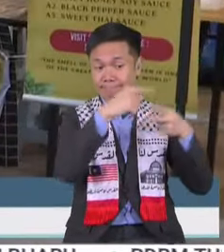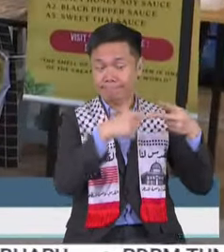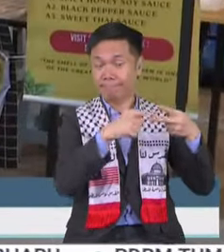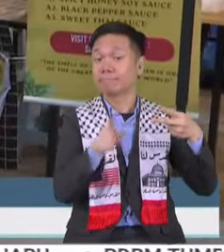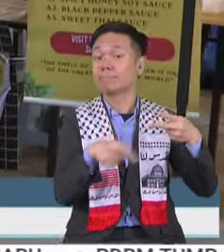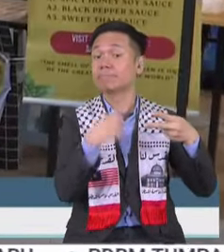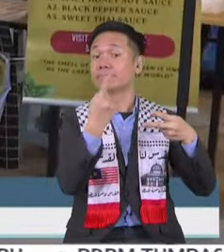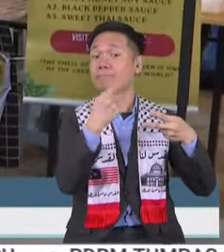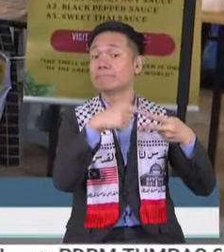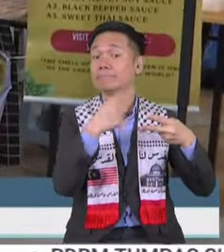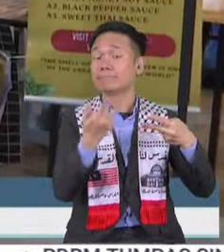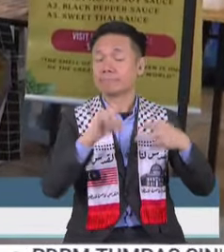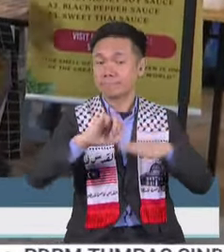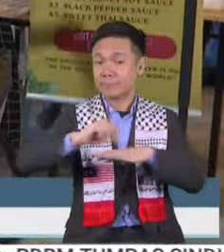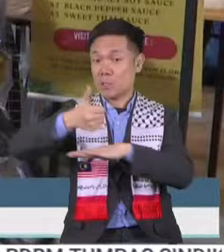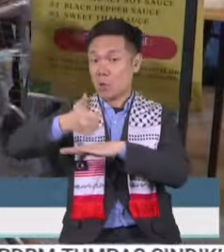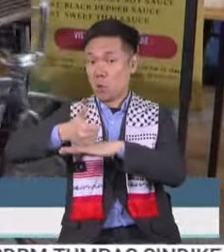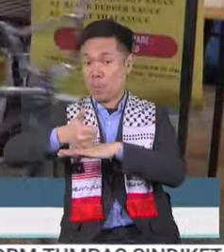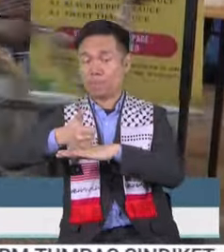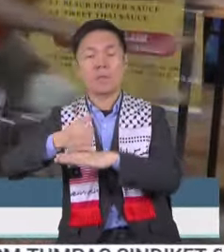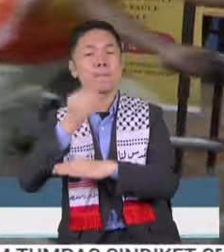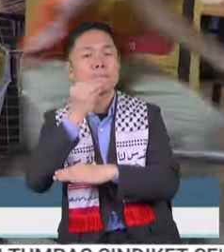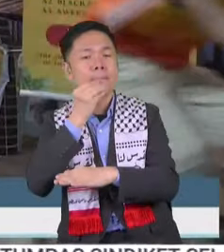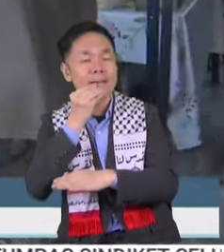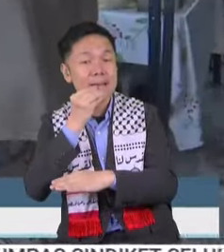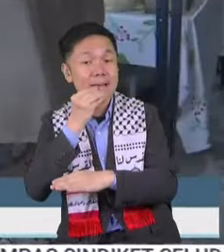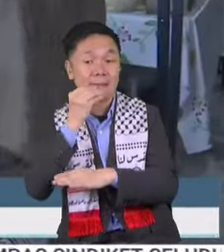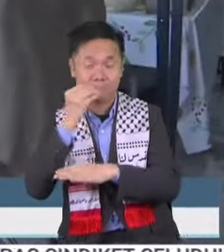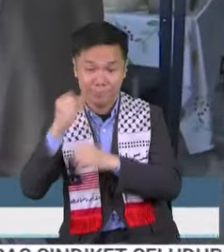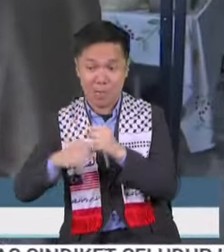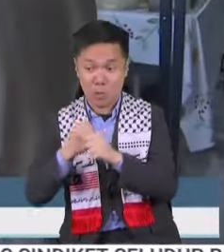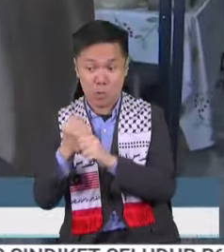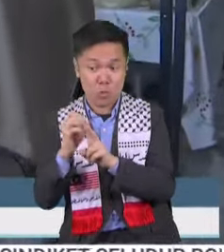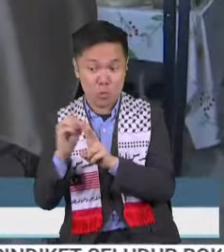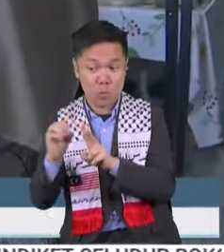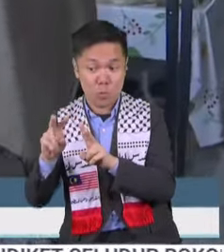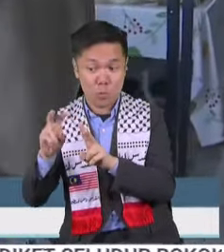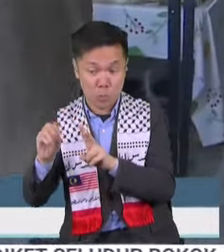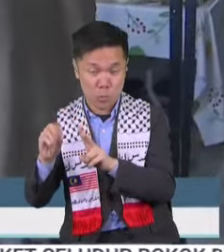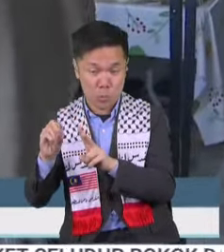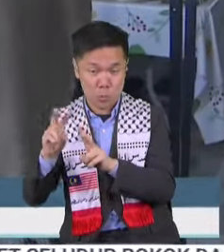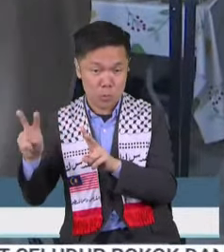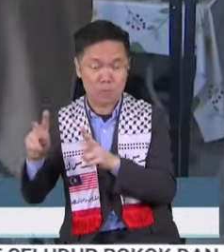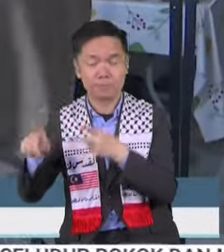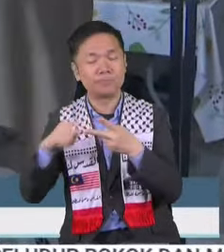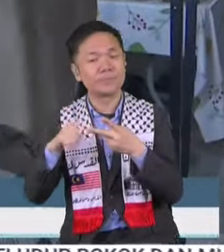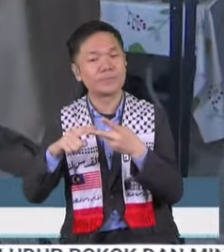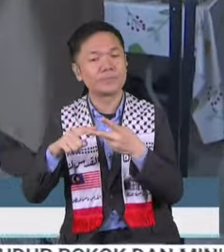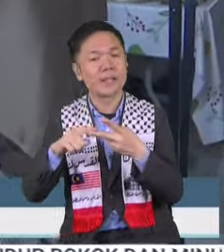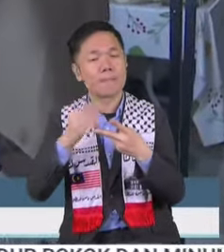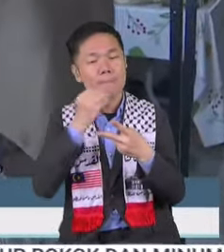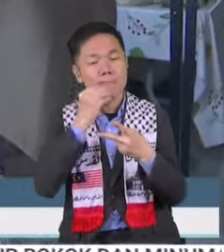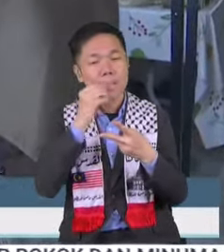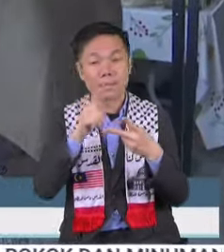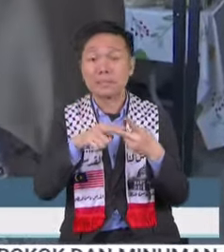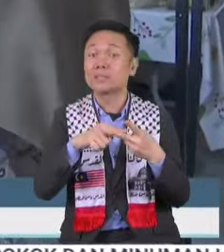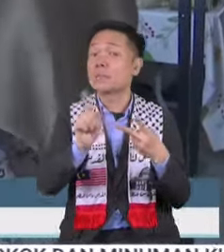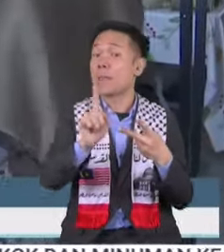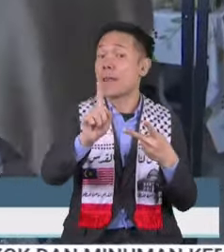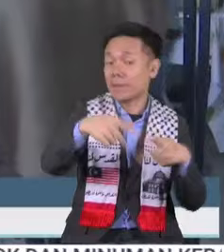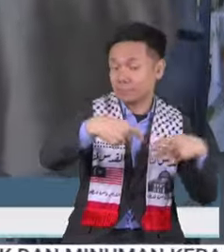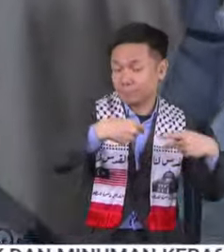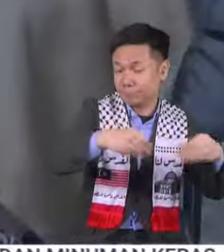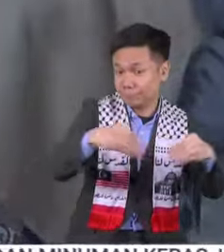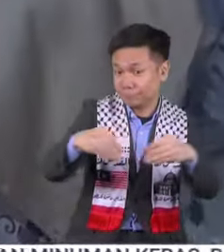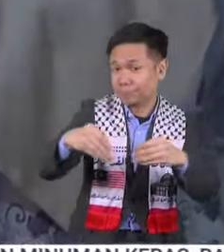iaitu Undang-Undang Kecil Penubuhan Makanan Seragam 2022 dan Undang-Undang Kecil Seragam Pelesenan Penggunaan Premis